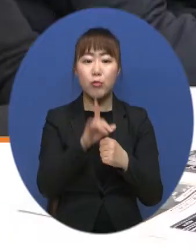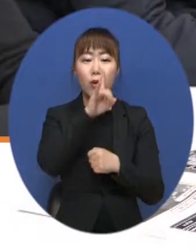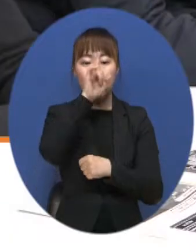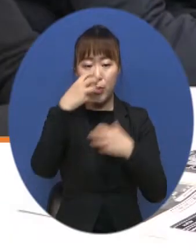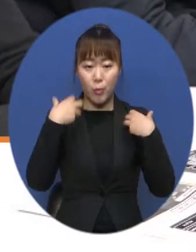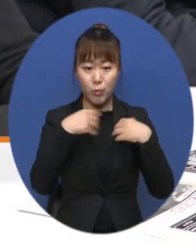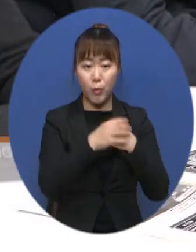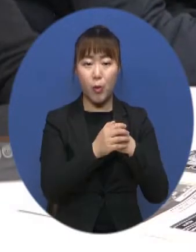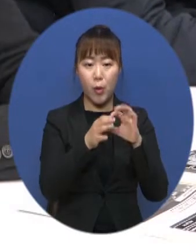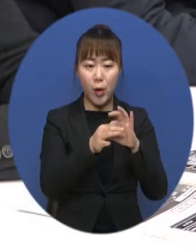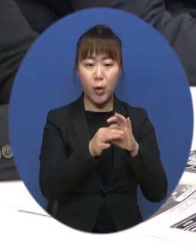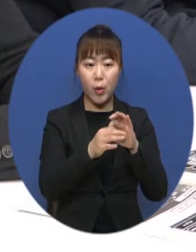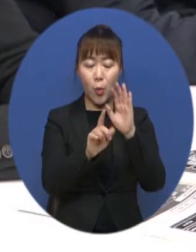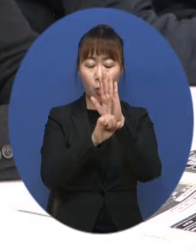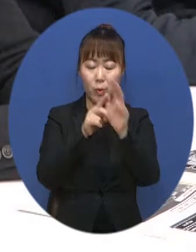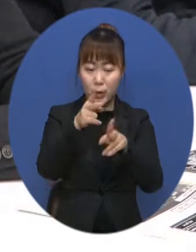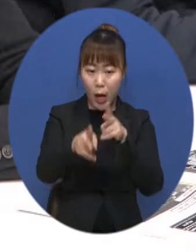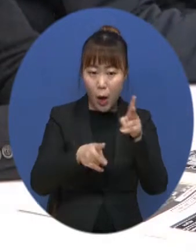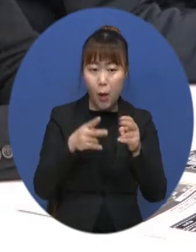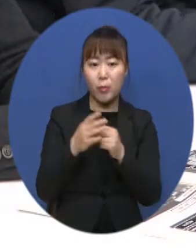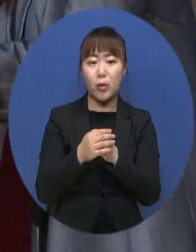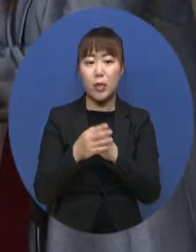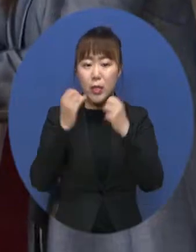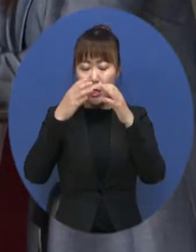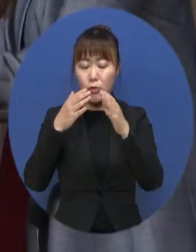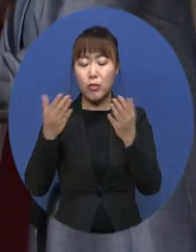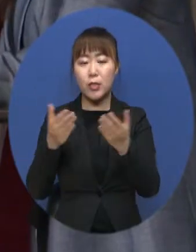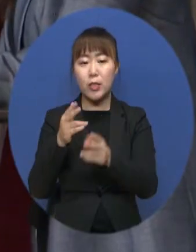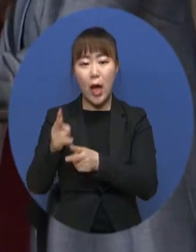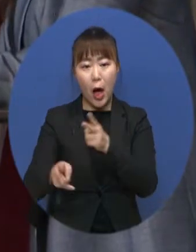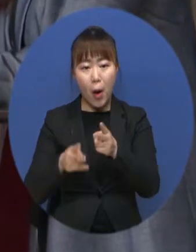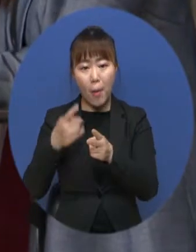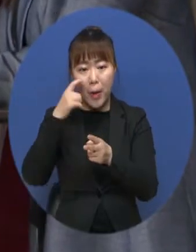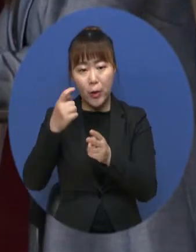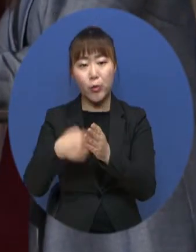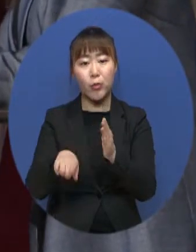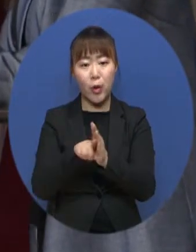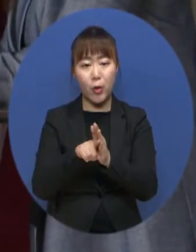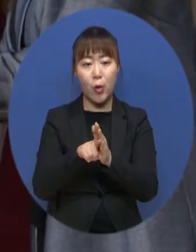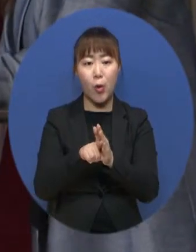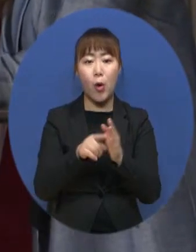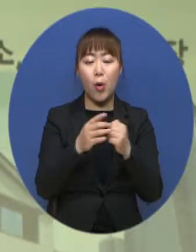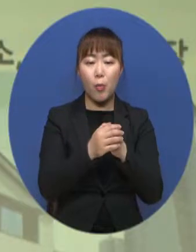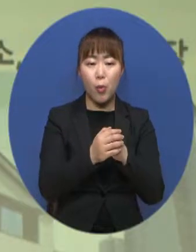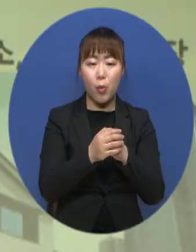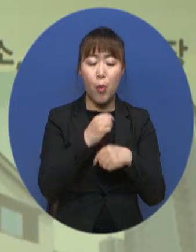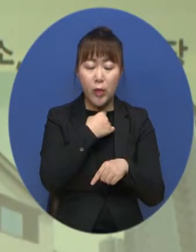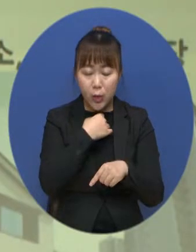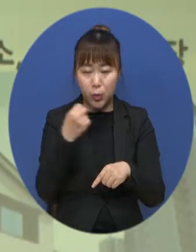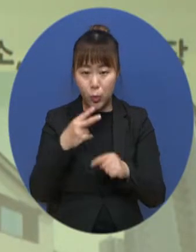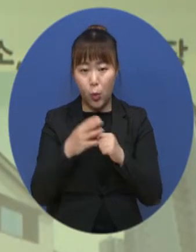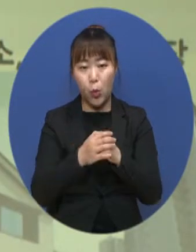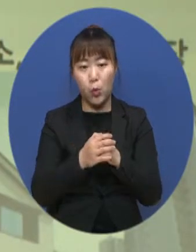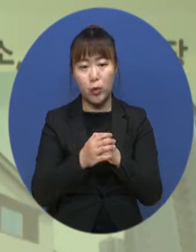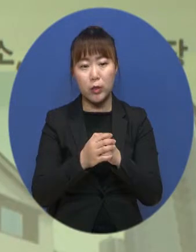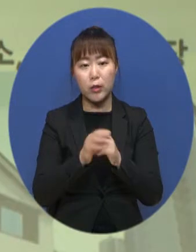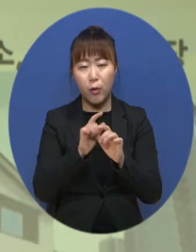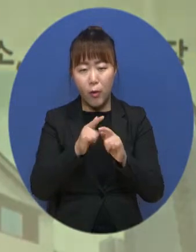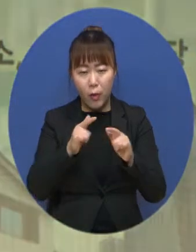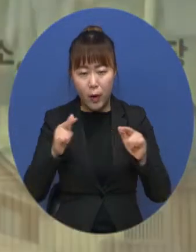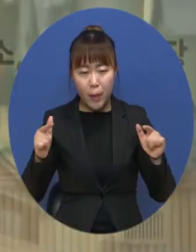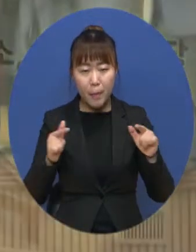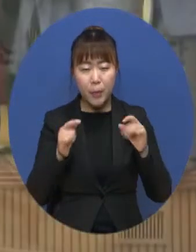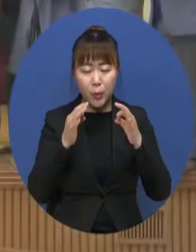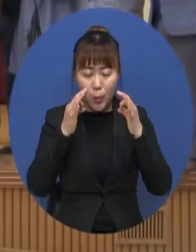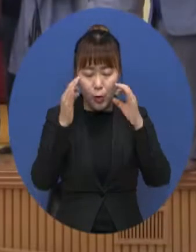중앙부처별 공모사업 대응과 신규사업 발굴을 위한 수요조사, 우수사례 공유 등 다각적인 방향으로 총력을 다하고